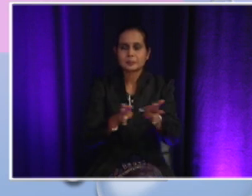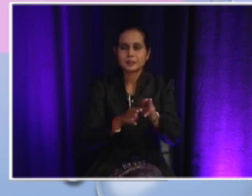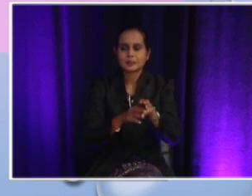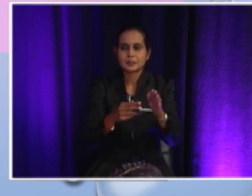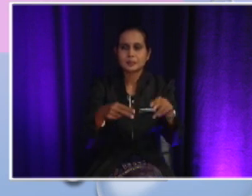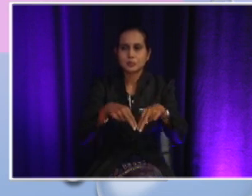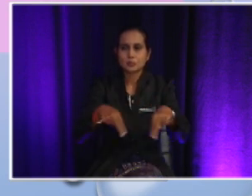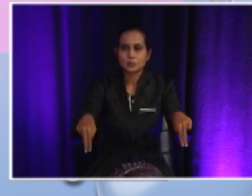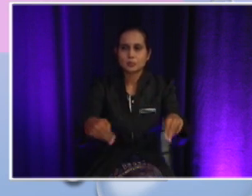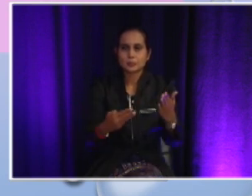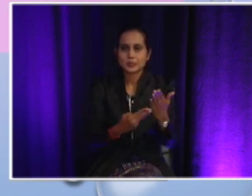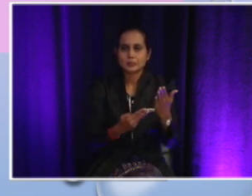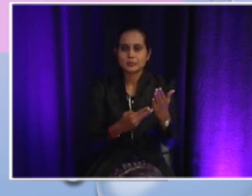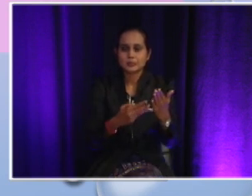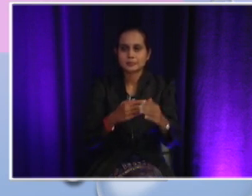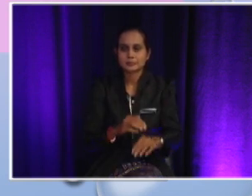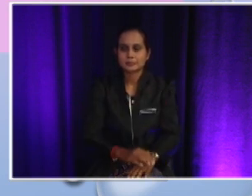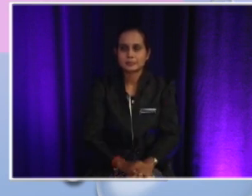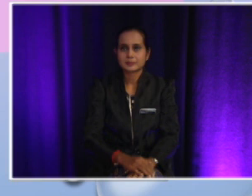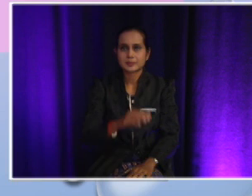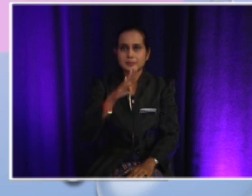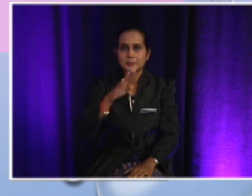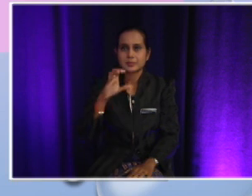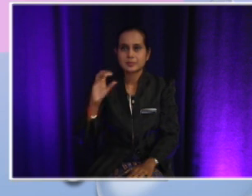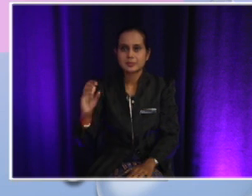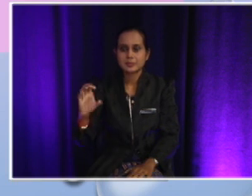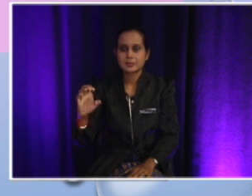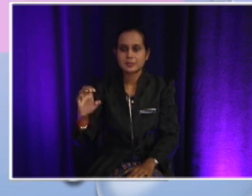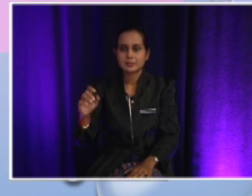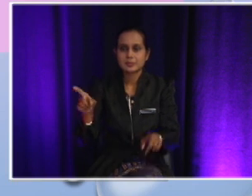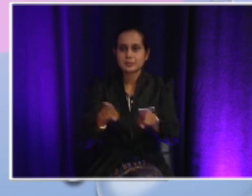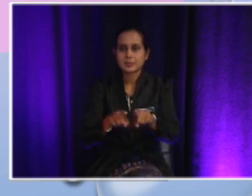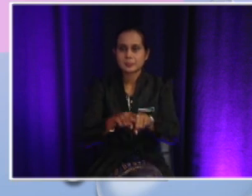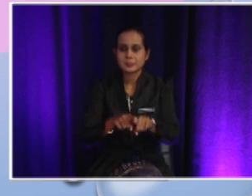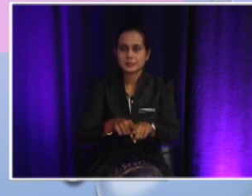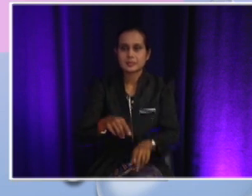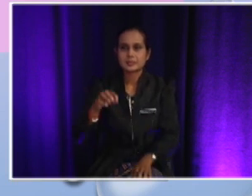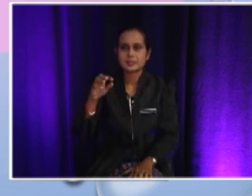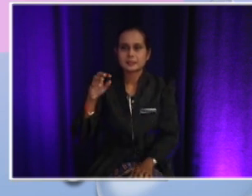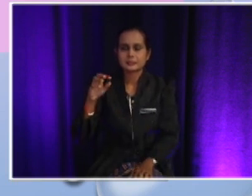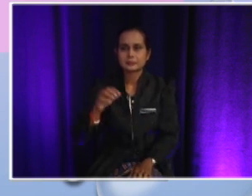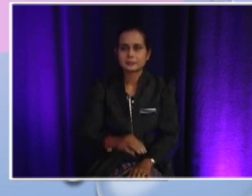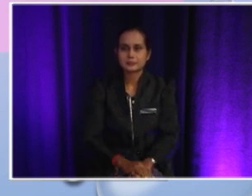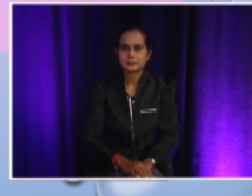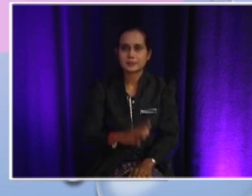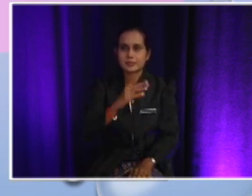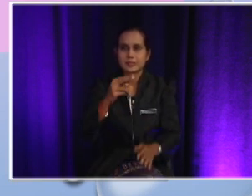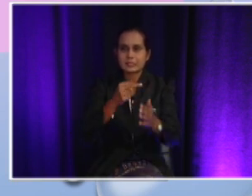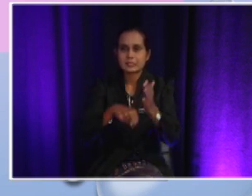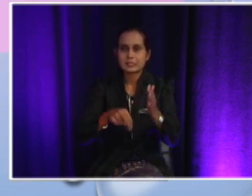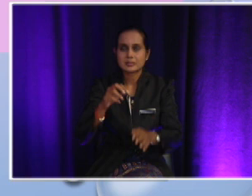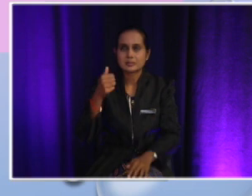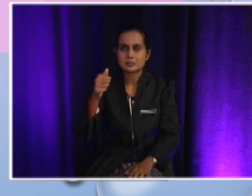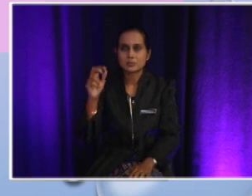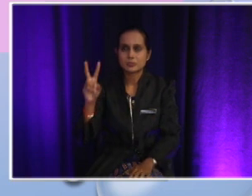sebab kenyataan yang kita dapat di sini, VCE sama dengan VCC dan nilai dia adalah 10 volt